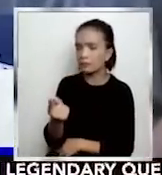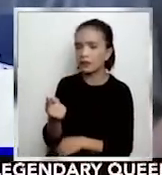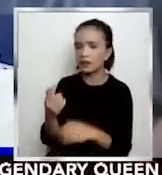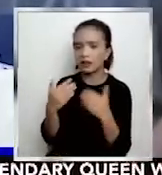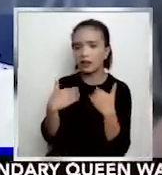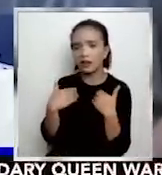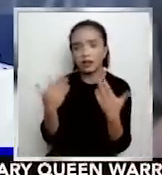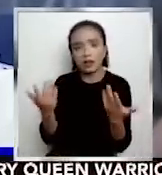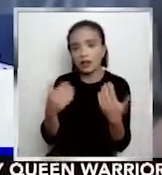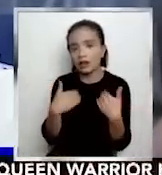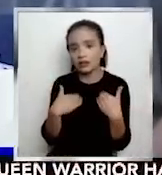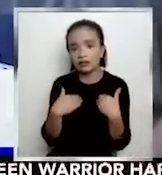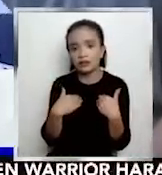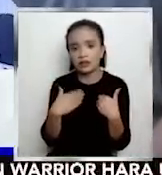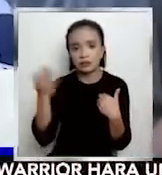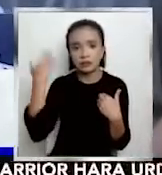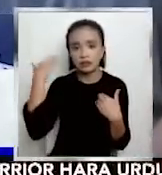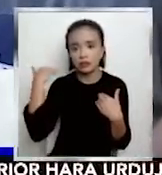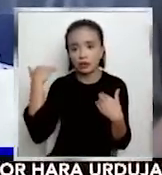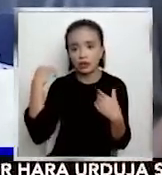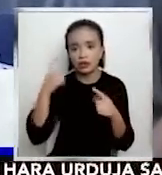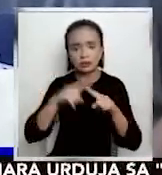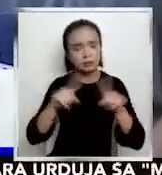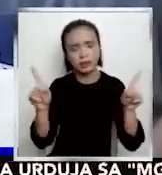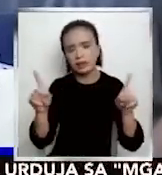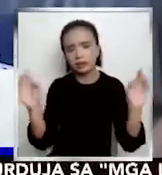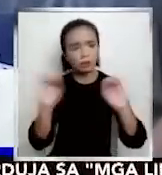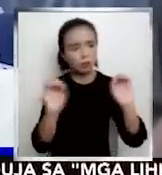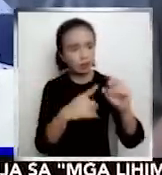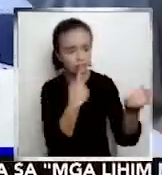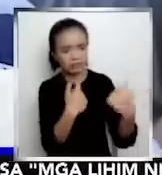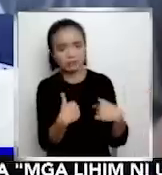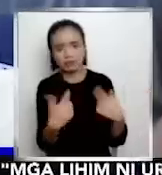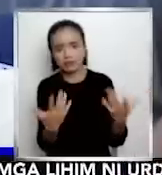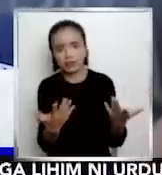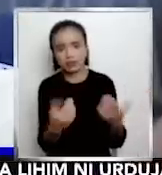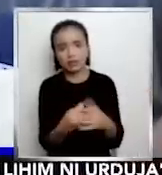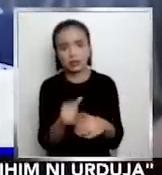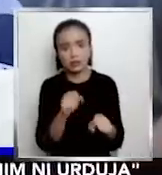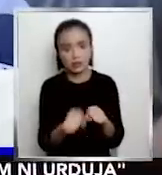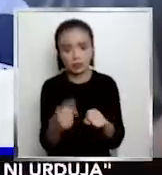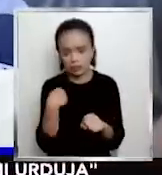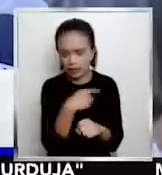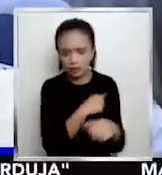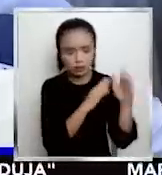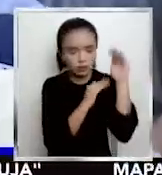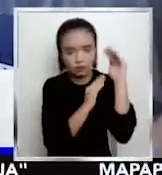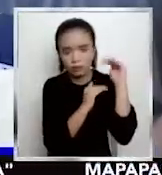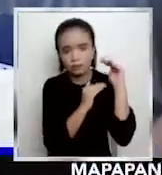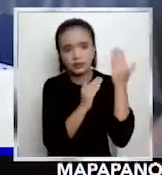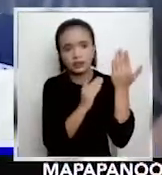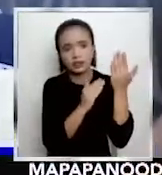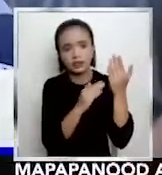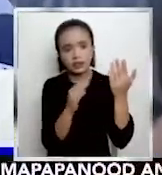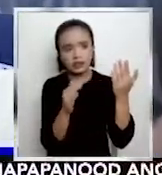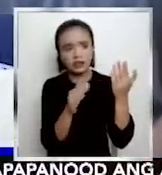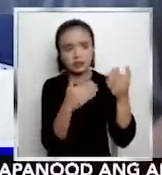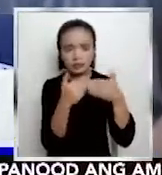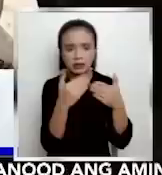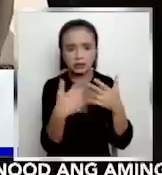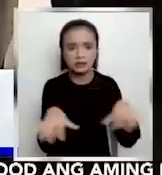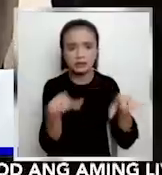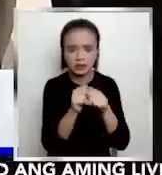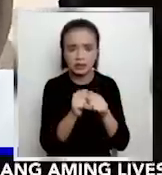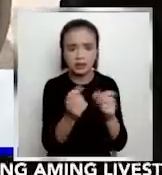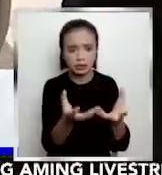back channel before, but there was no response. So we're hoping na matapos na yan. We just want things to end